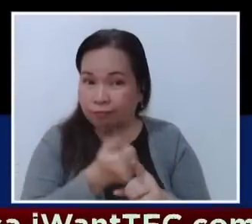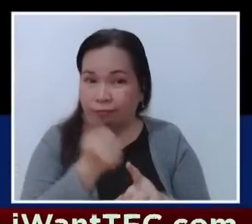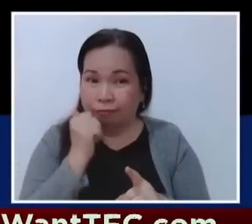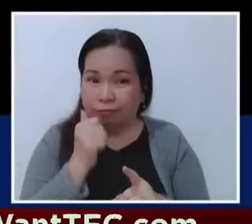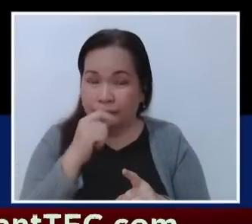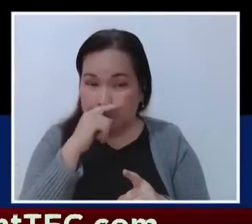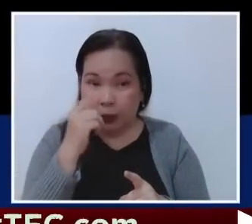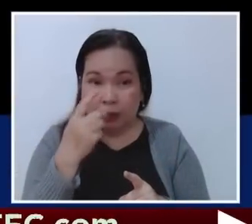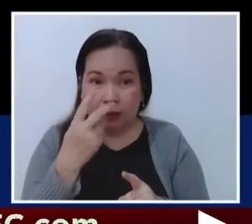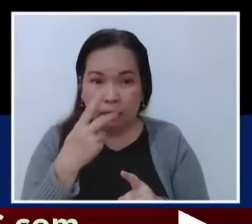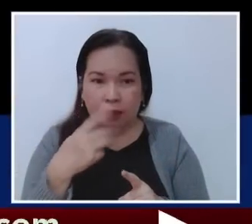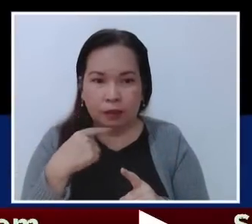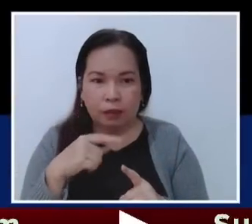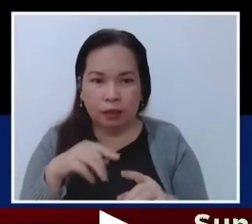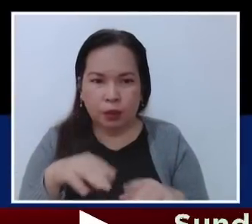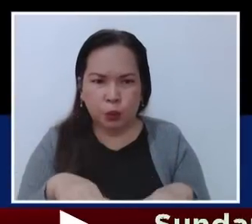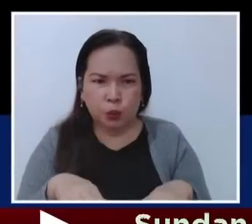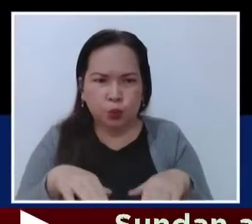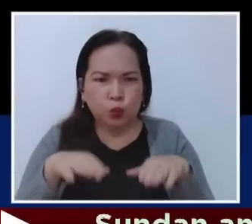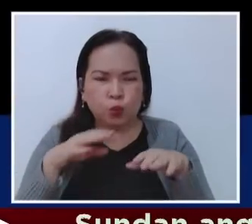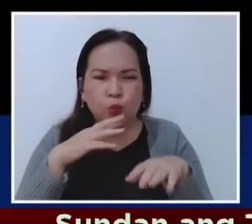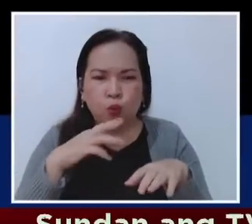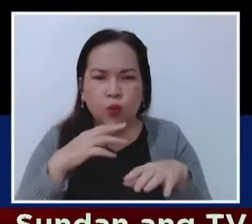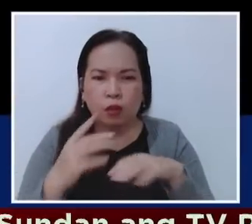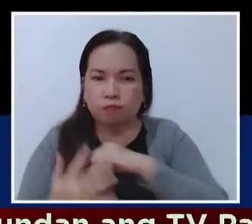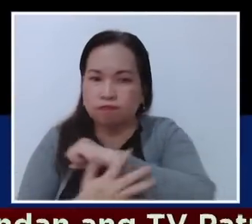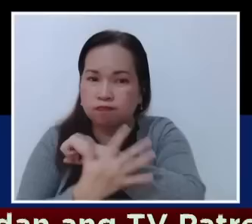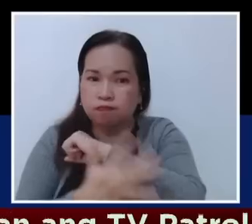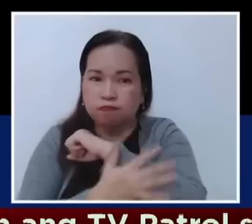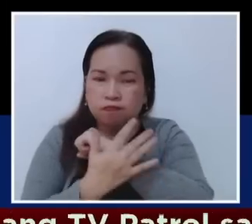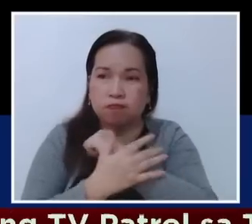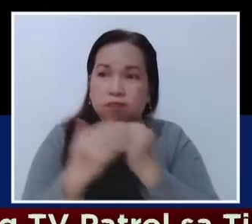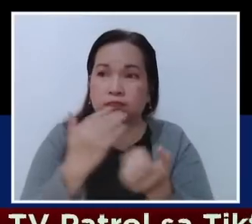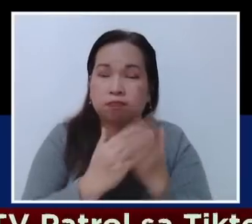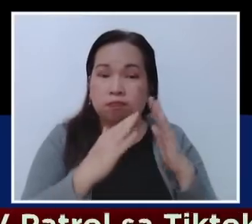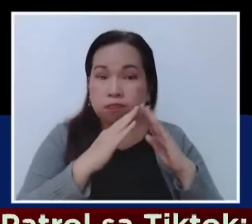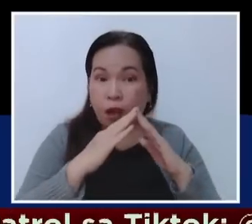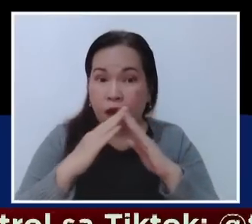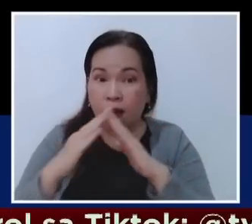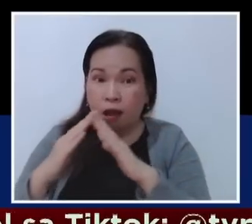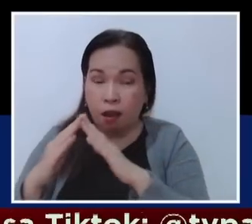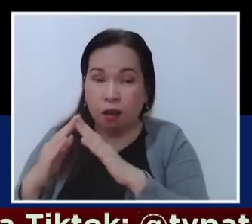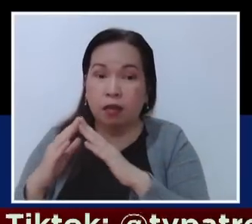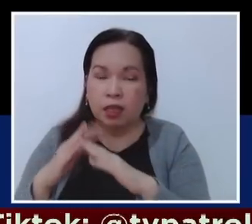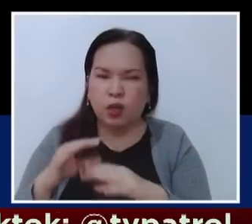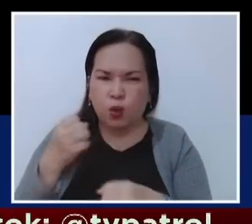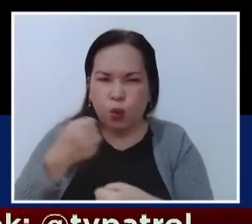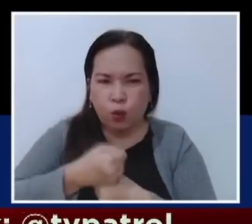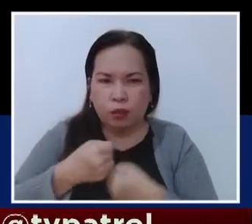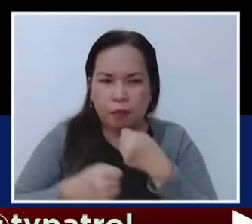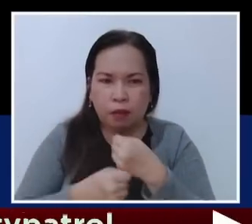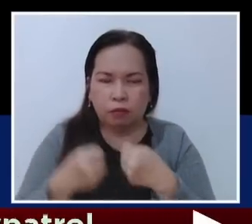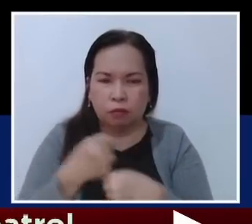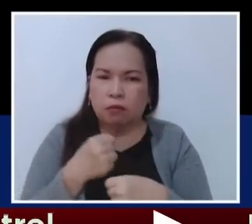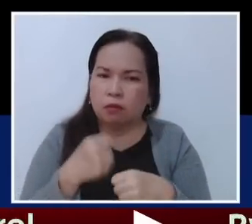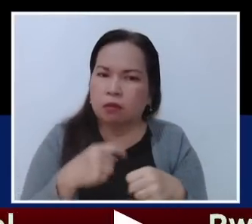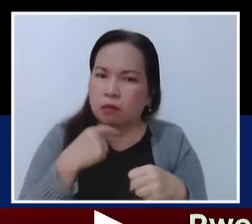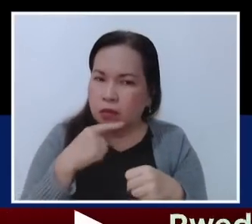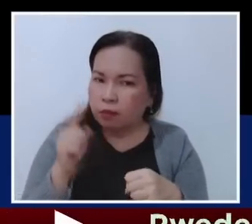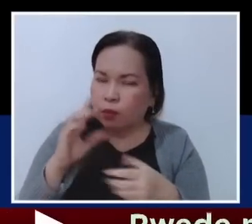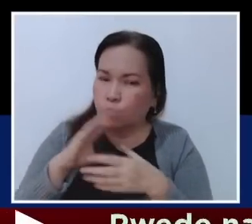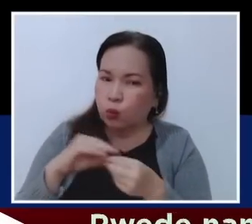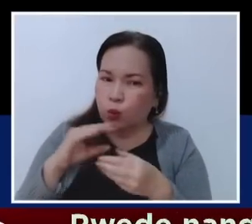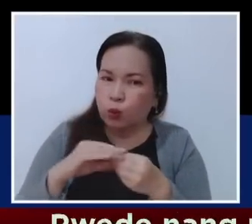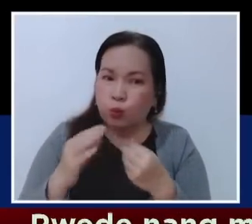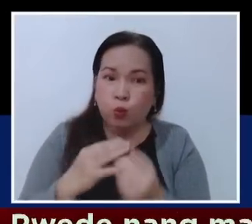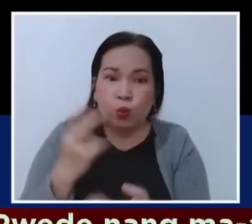makikita ang mataas na tubig sa mga palayan at ilang bahay sa Barangay Kayaga, Kabakan, Cotabato. Kwento po ni Samra, halos 2 linggo